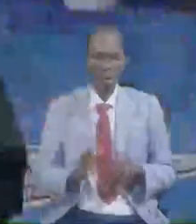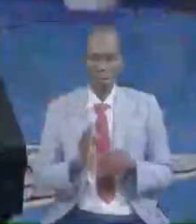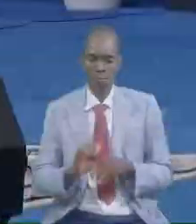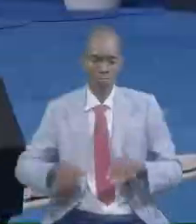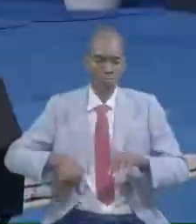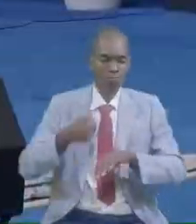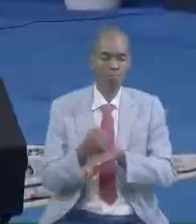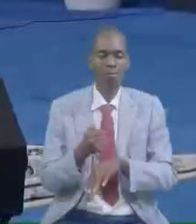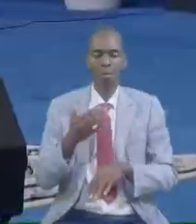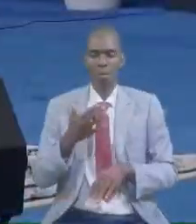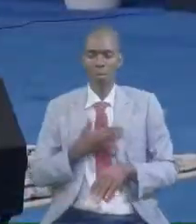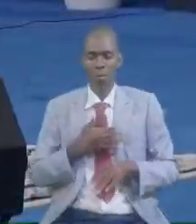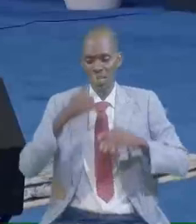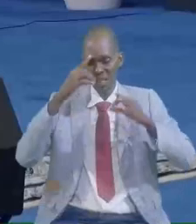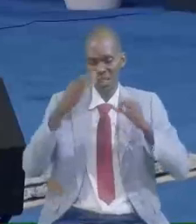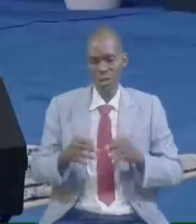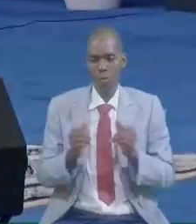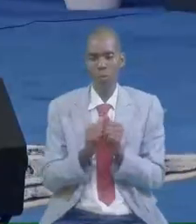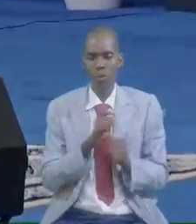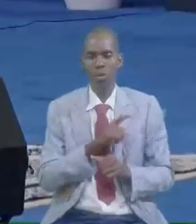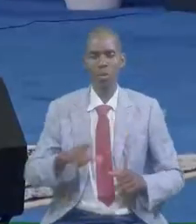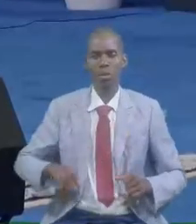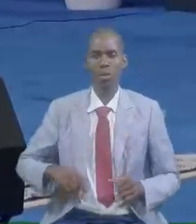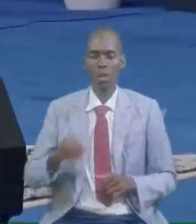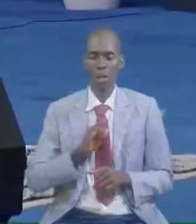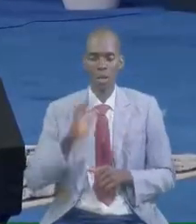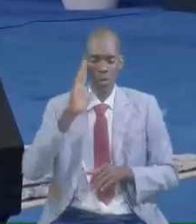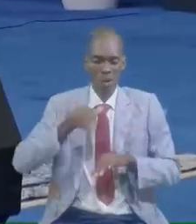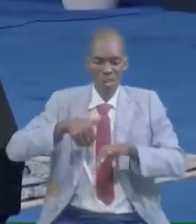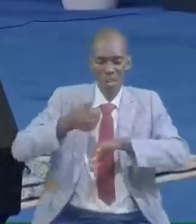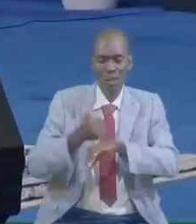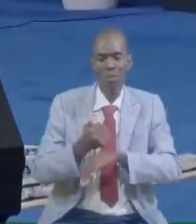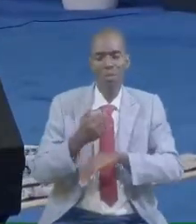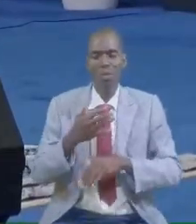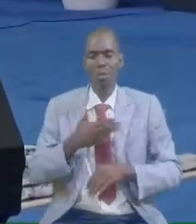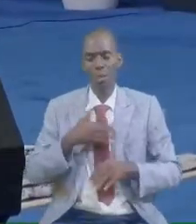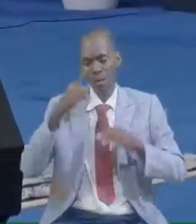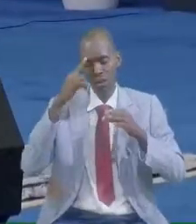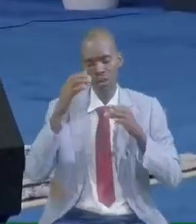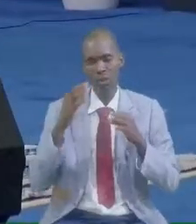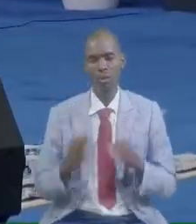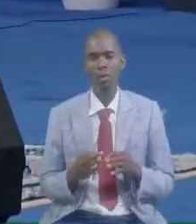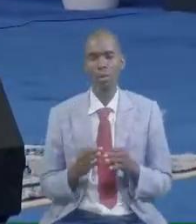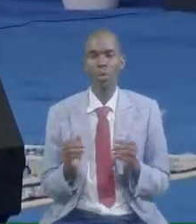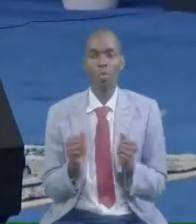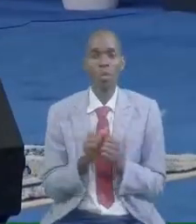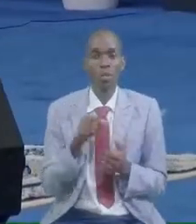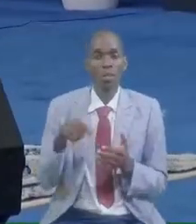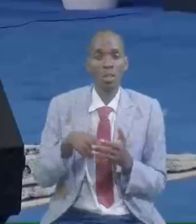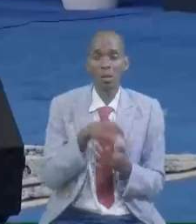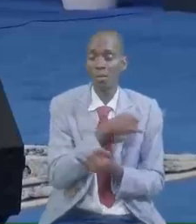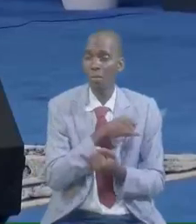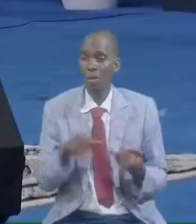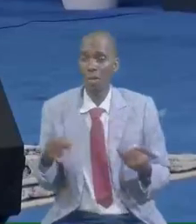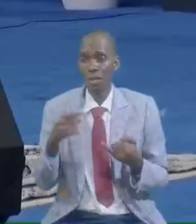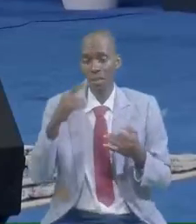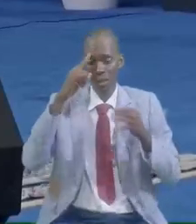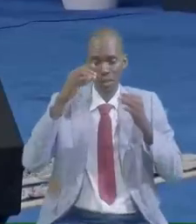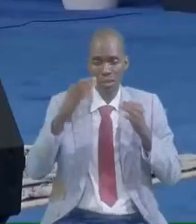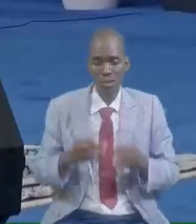décision avec le Seigneur. Je veux la sceller avec cette décision finale et